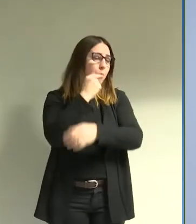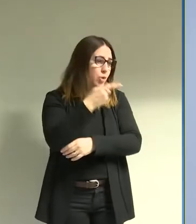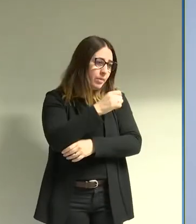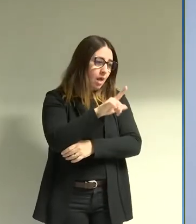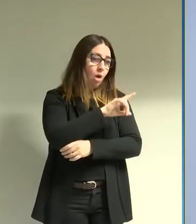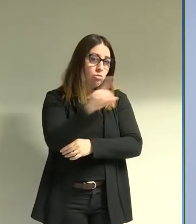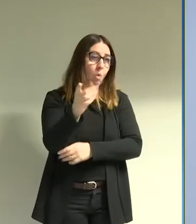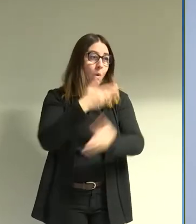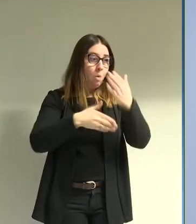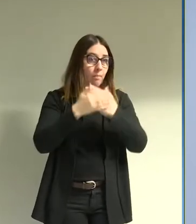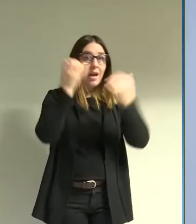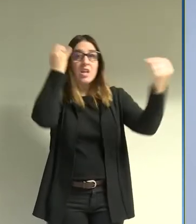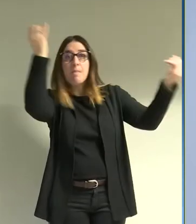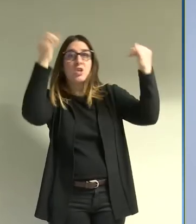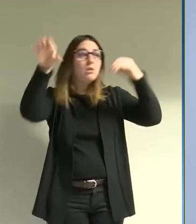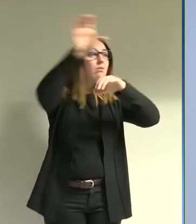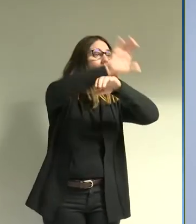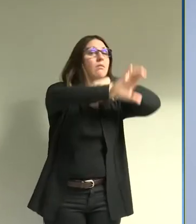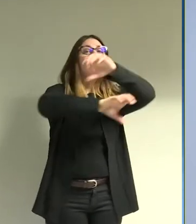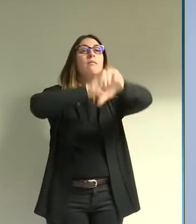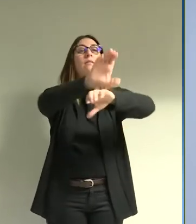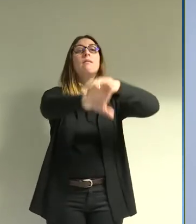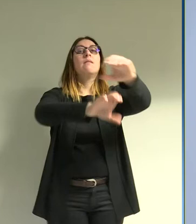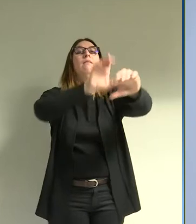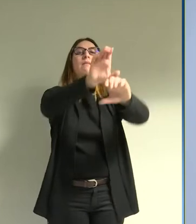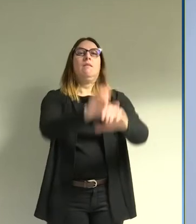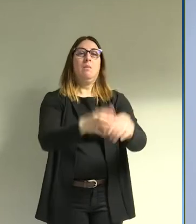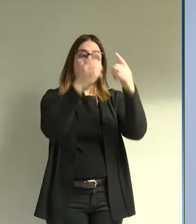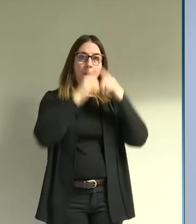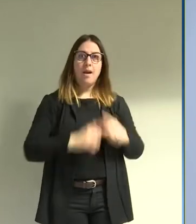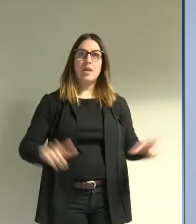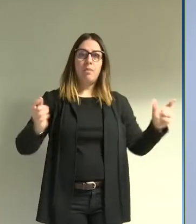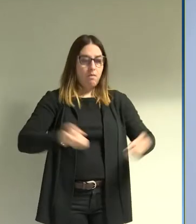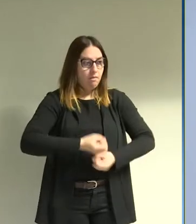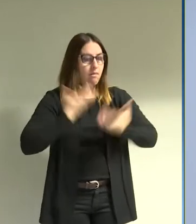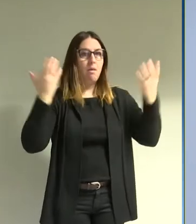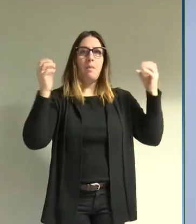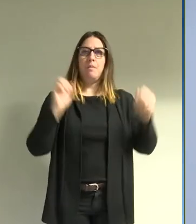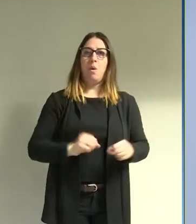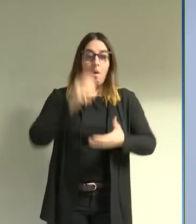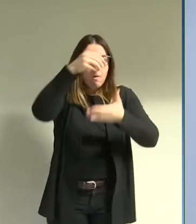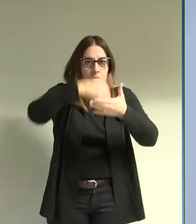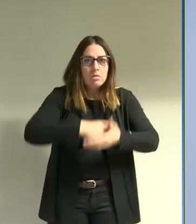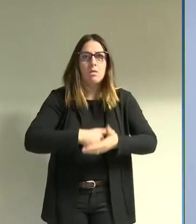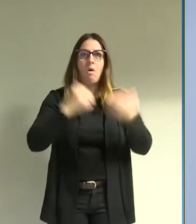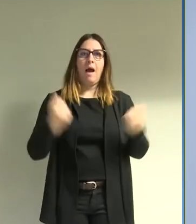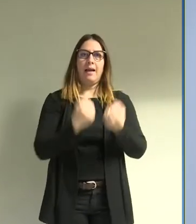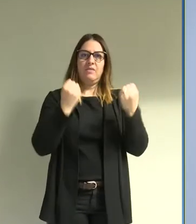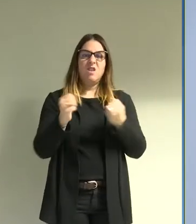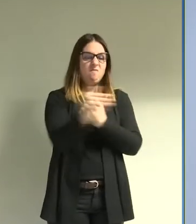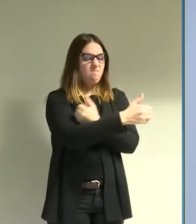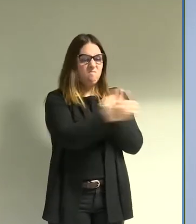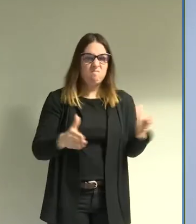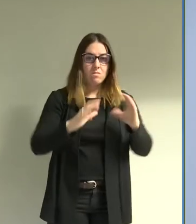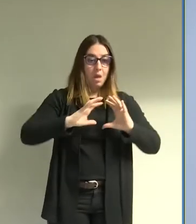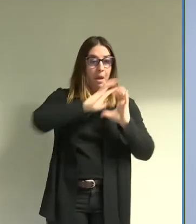conjuguant ces imaginaires pour que nous retrouvions des espaces de liberté à l'intérieur d'une activité qui soit encastrée dans les limites de